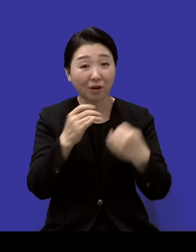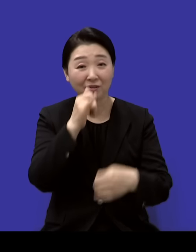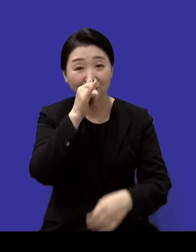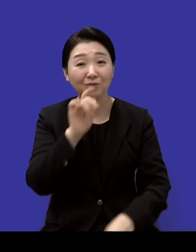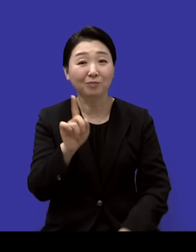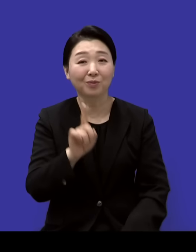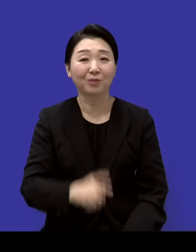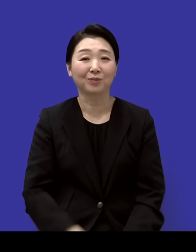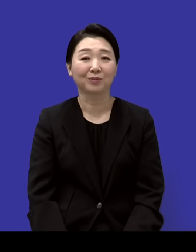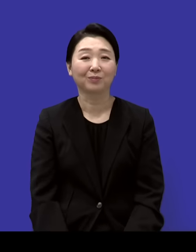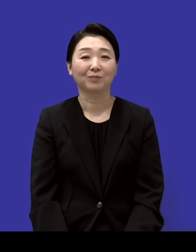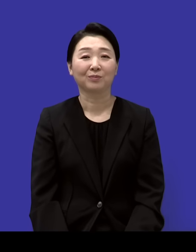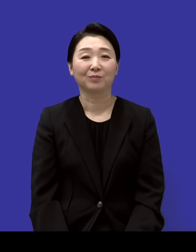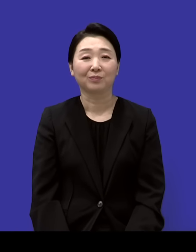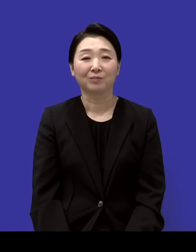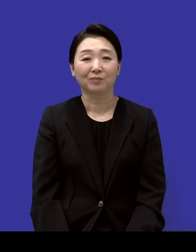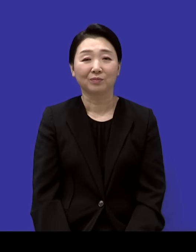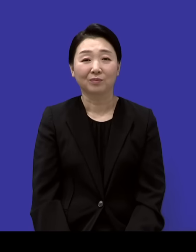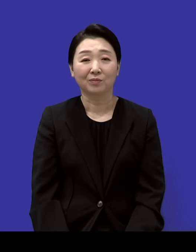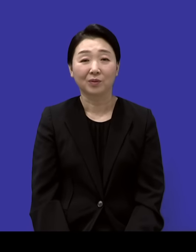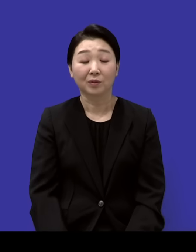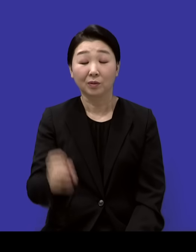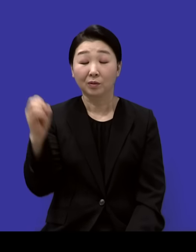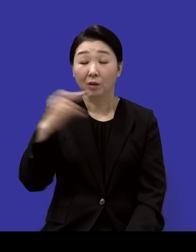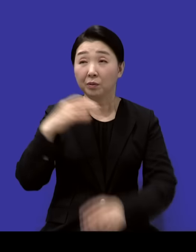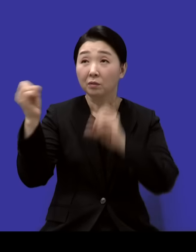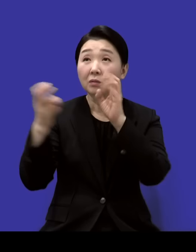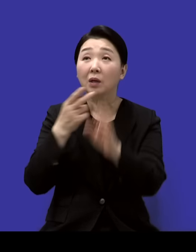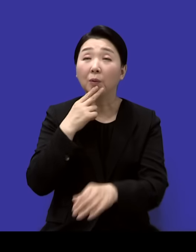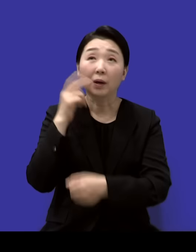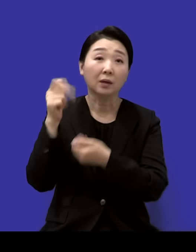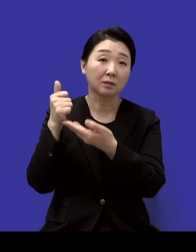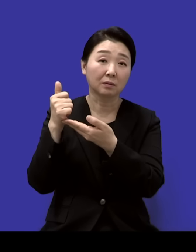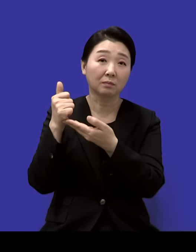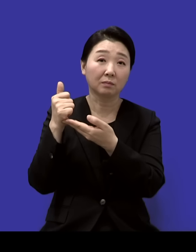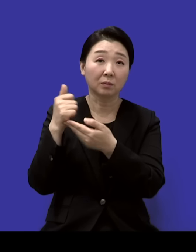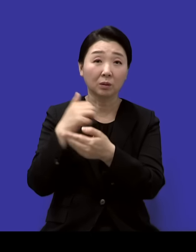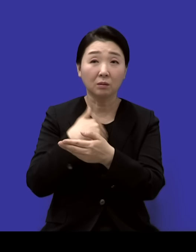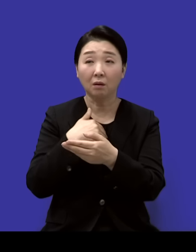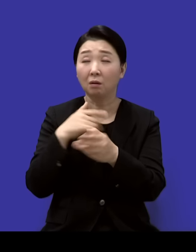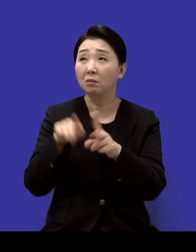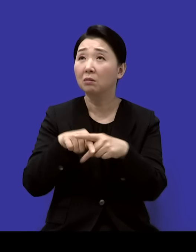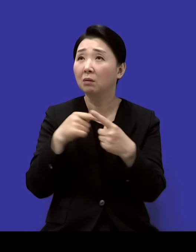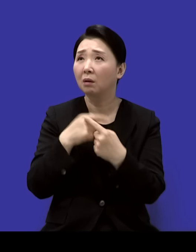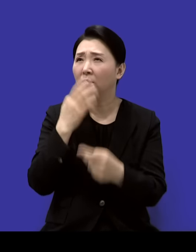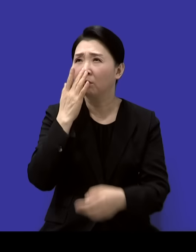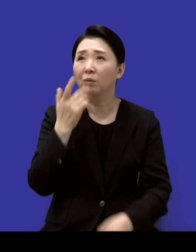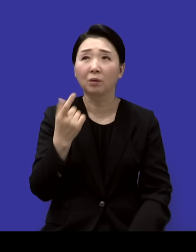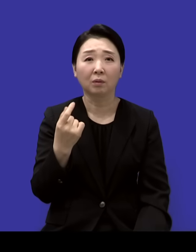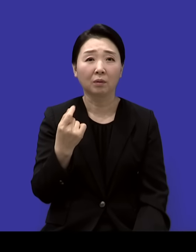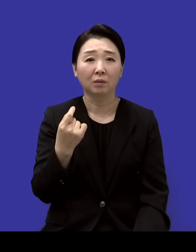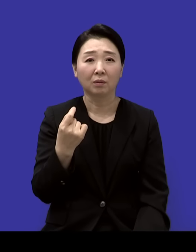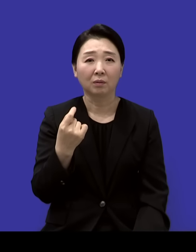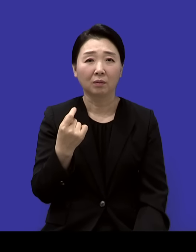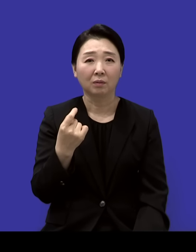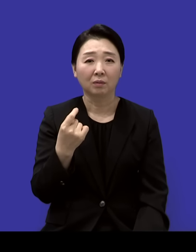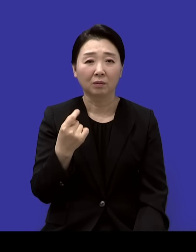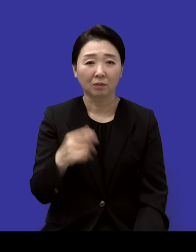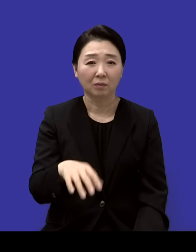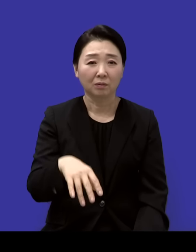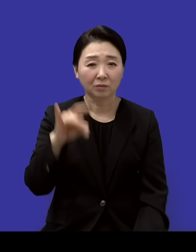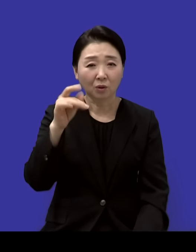주는데. 그러니까요. 너무 갑자기 상반된 그래요. 하나님이 된 거예요. 네네. 저는 너무 납득할 수가 없는 거예요. 그러니까